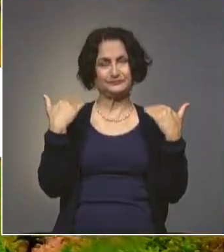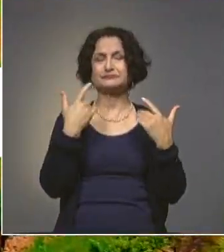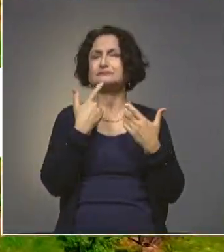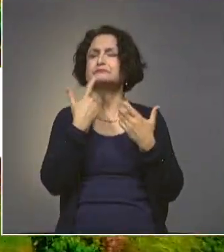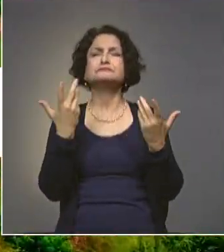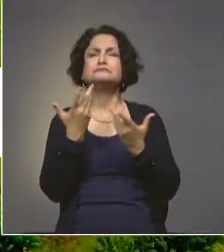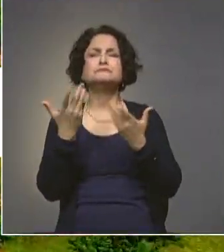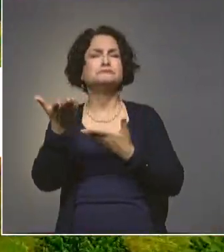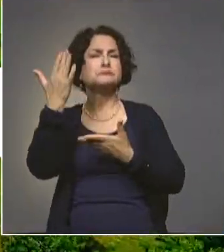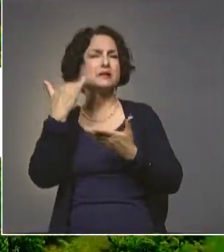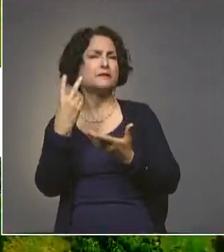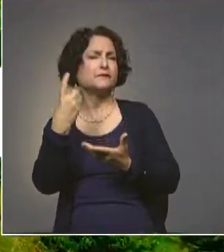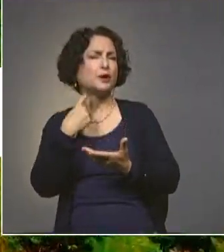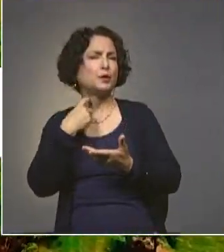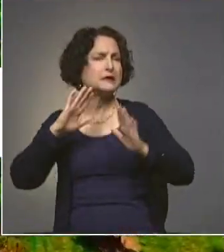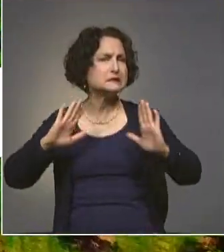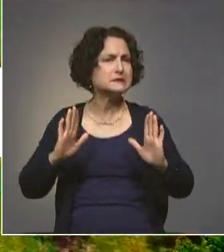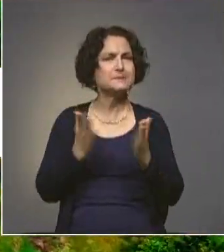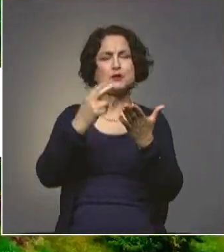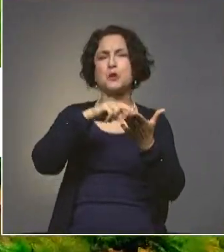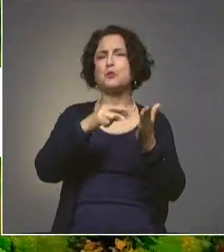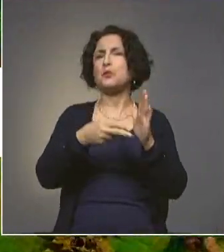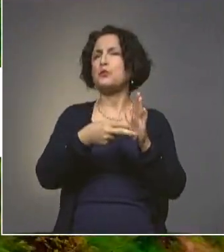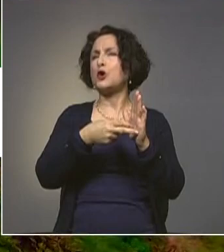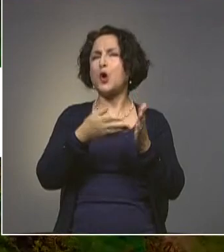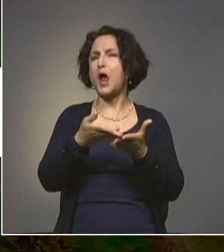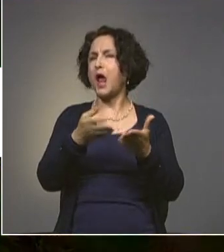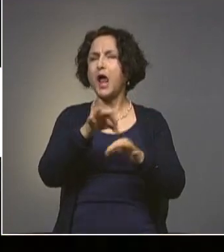преди 2 години е започнал този проект. Какво е свършено до момента?